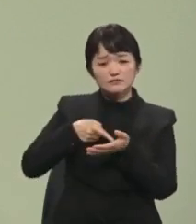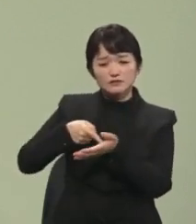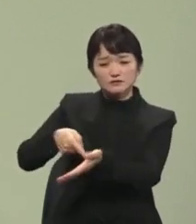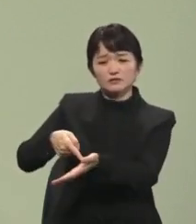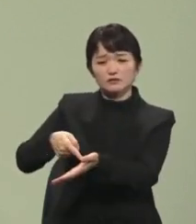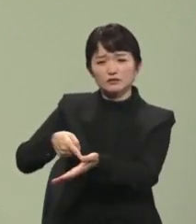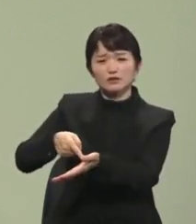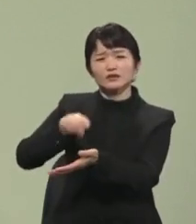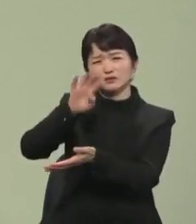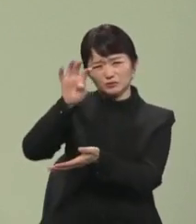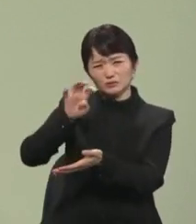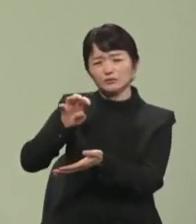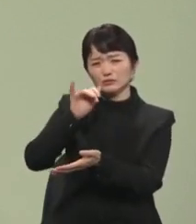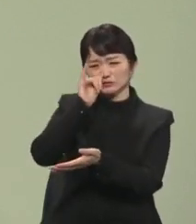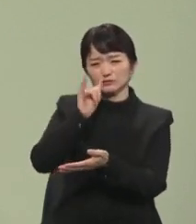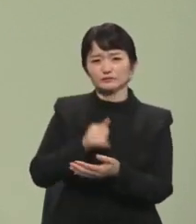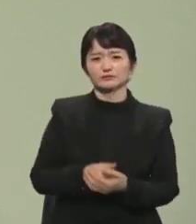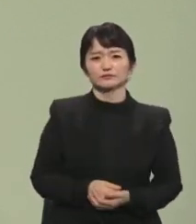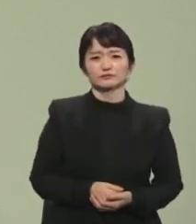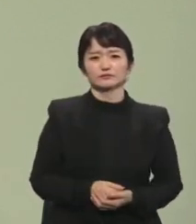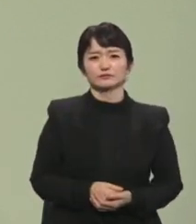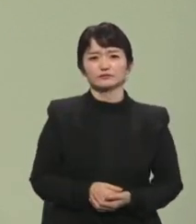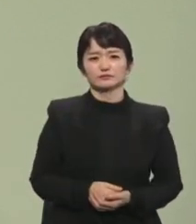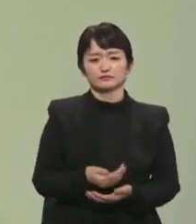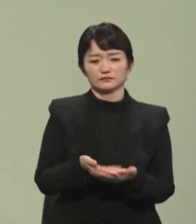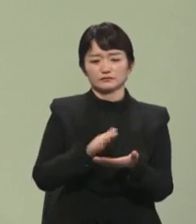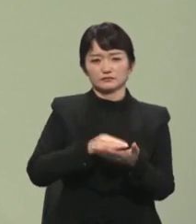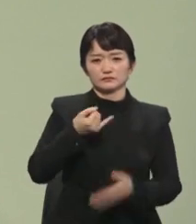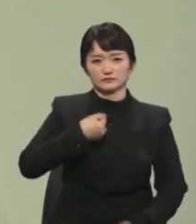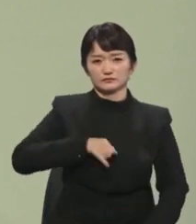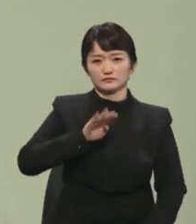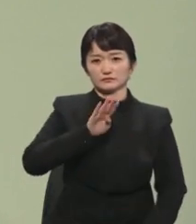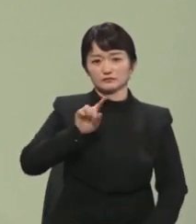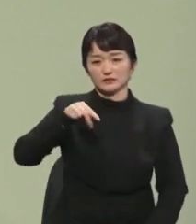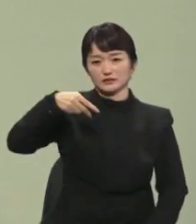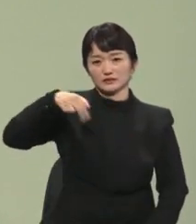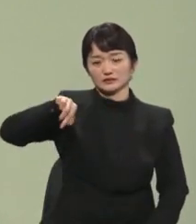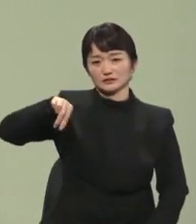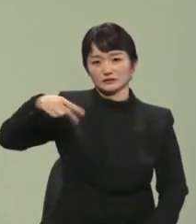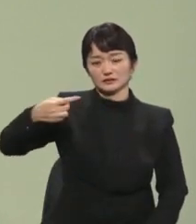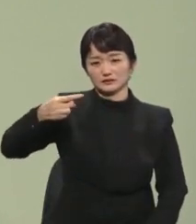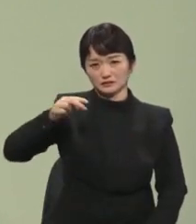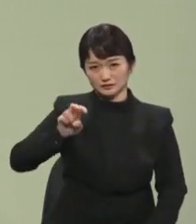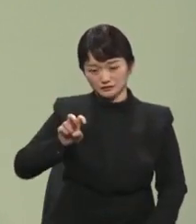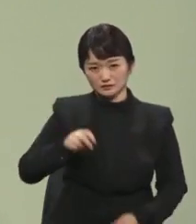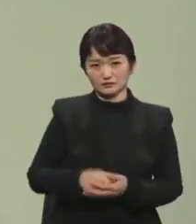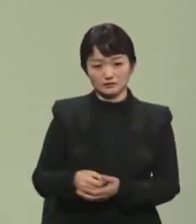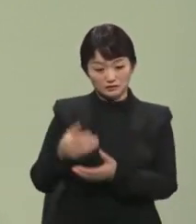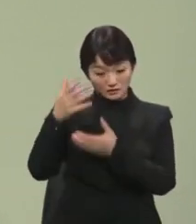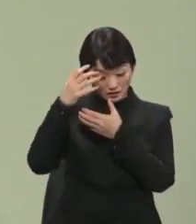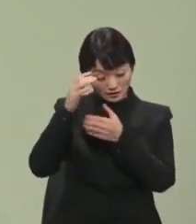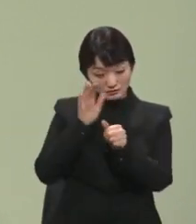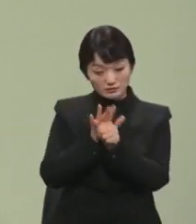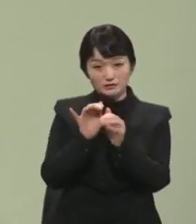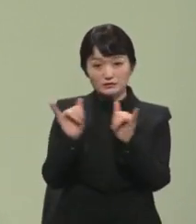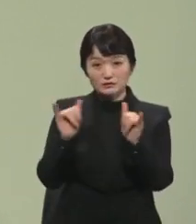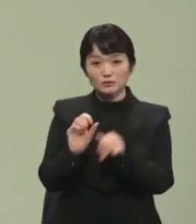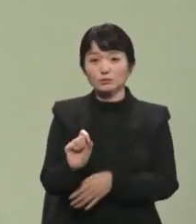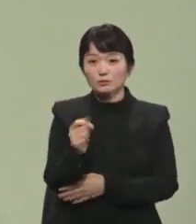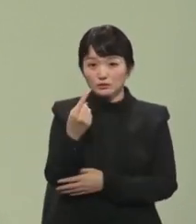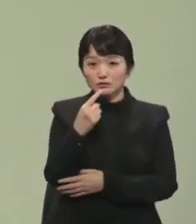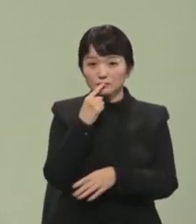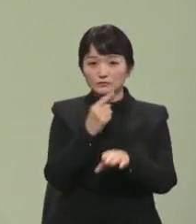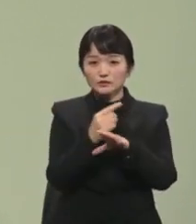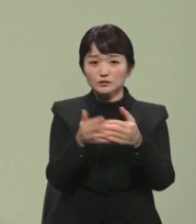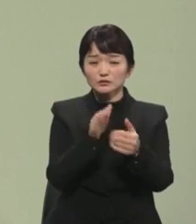있는 거라고 생각을 합니다 그래서 뭐 개달 파시즘이 아니면 뭐 강성 지지층 때문에 뭐 당이 뭔가 당내 민주주의가 저해되고 있다